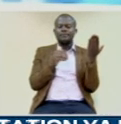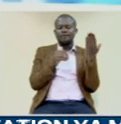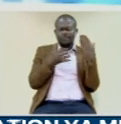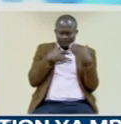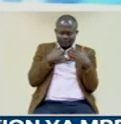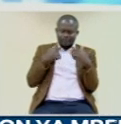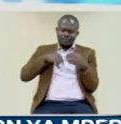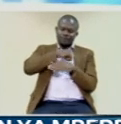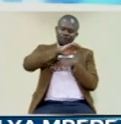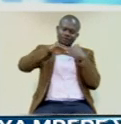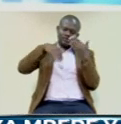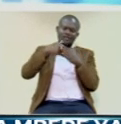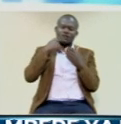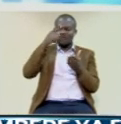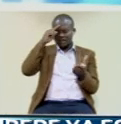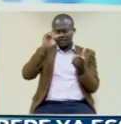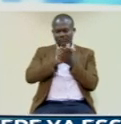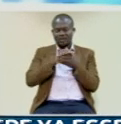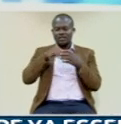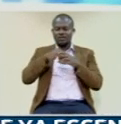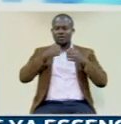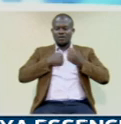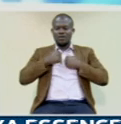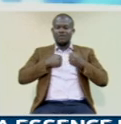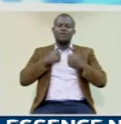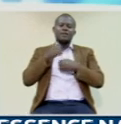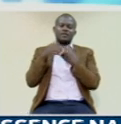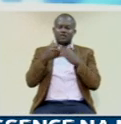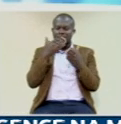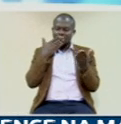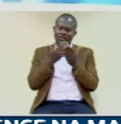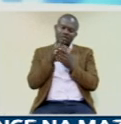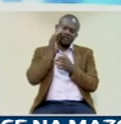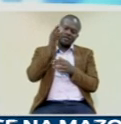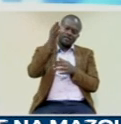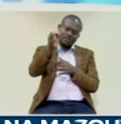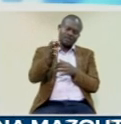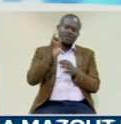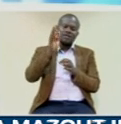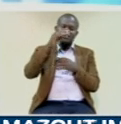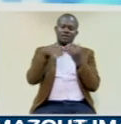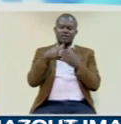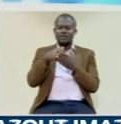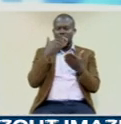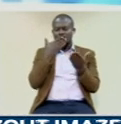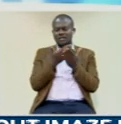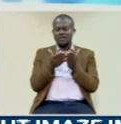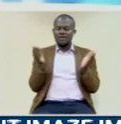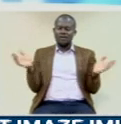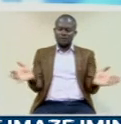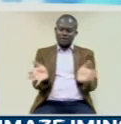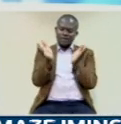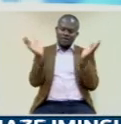tuniyumvisha twese ko hari icyizere ku banyarwanda cyiza kiri imbere, ejo hazaza ari heza.